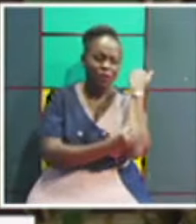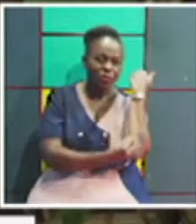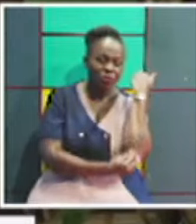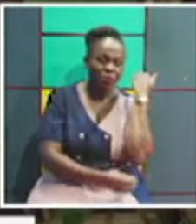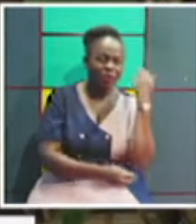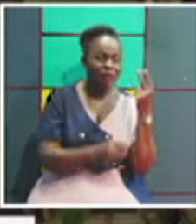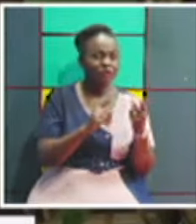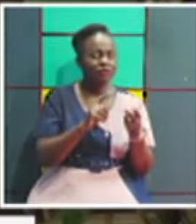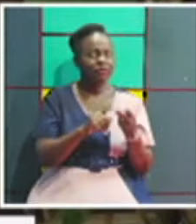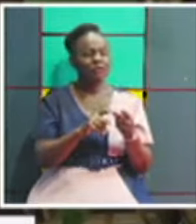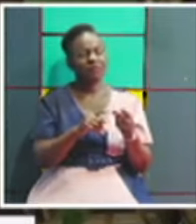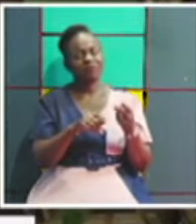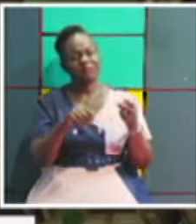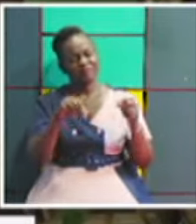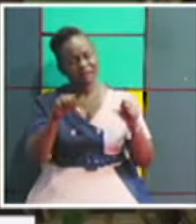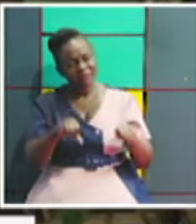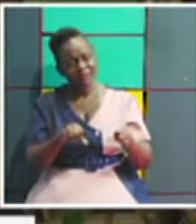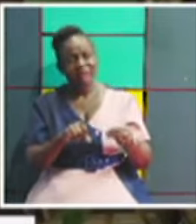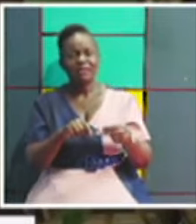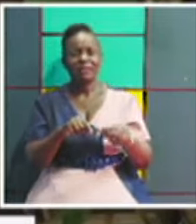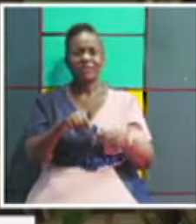ebyokusoma byongedde kwonooneka,